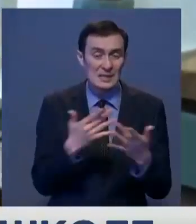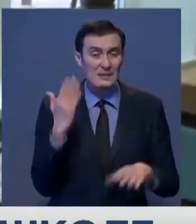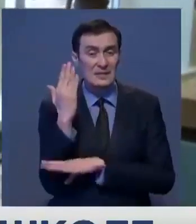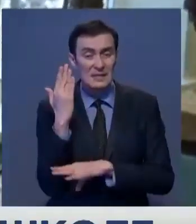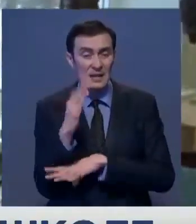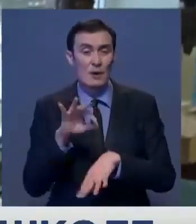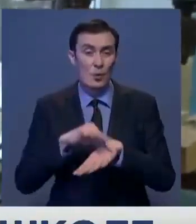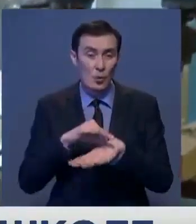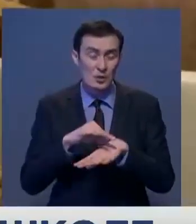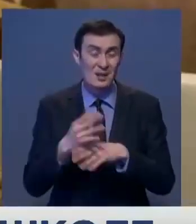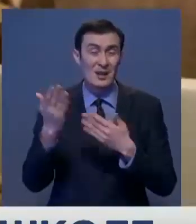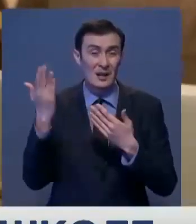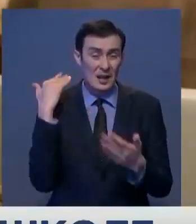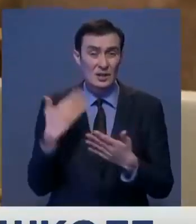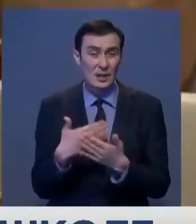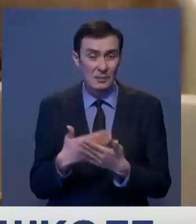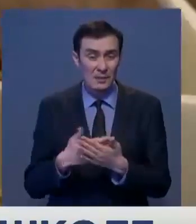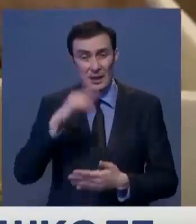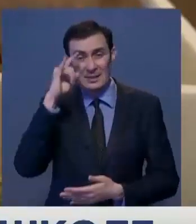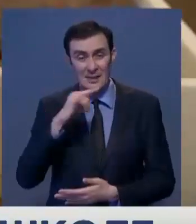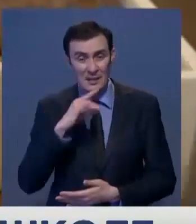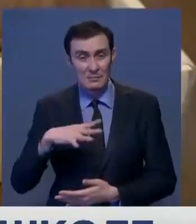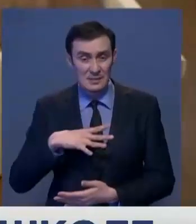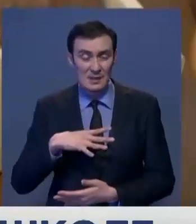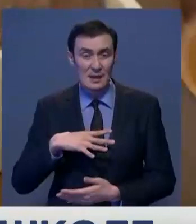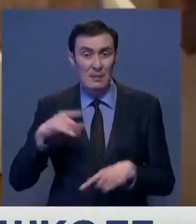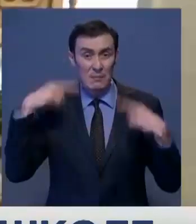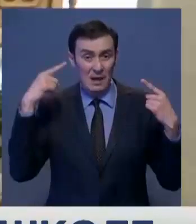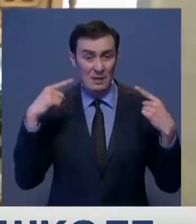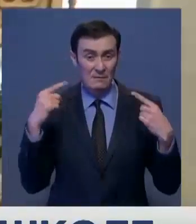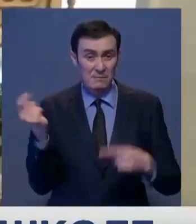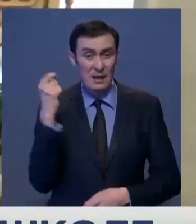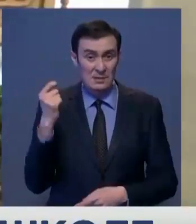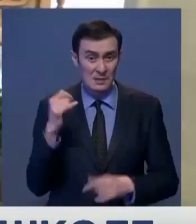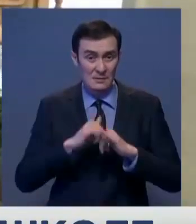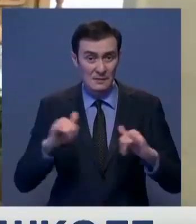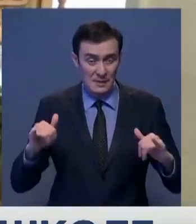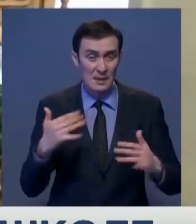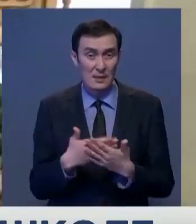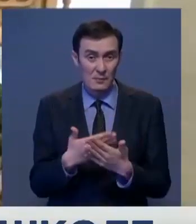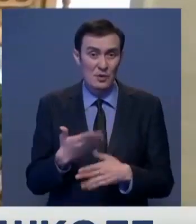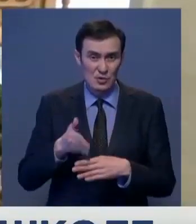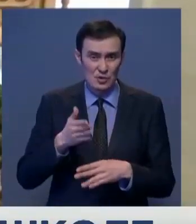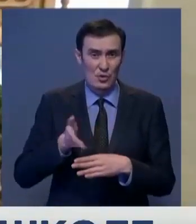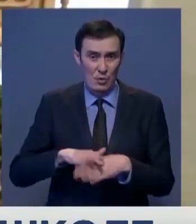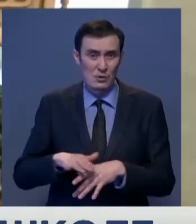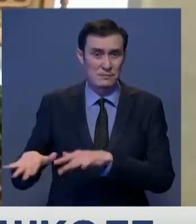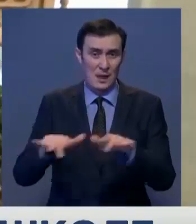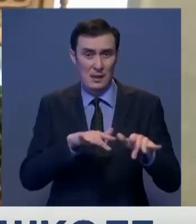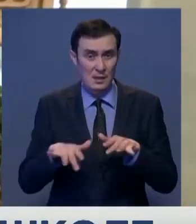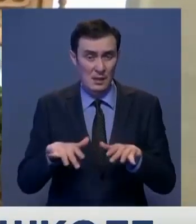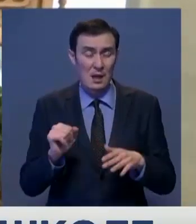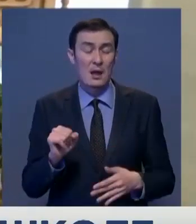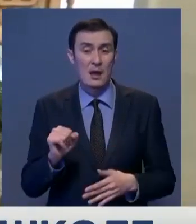и кожи. Раньше казахтар пасли баранов. Их же как, тяжело гонять же.